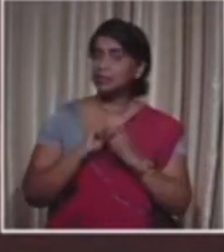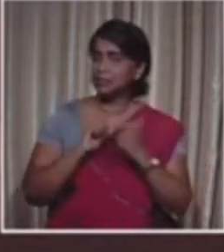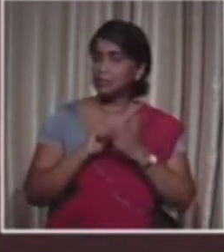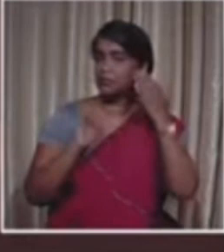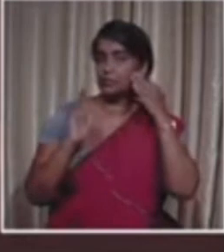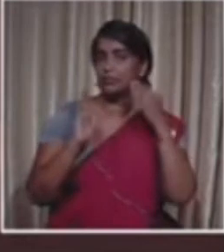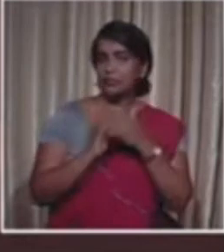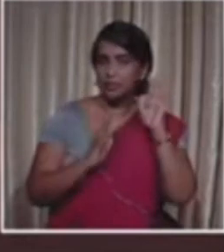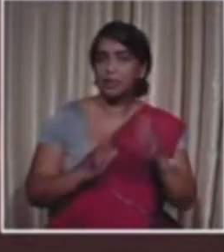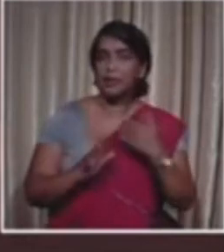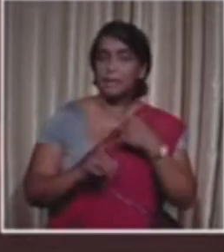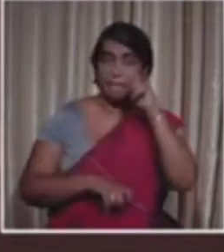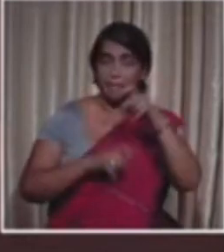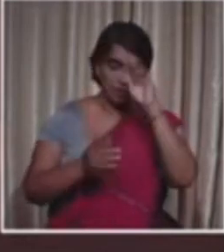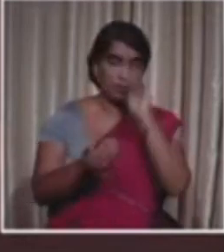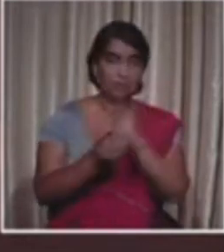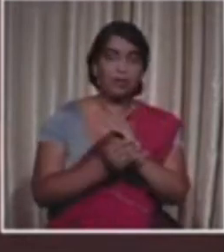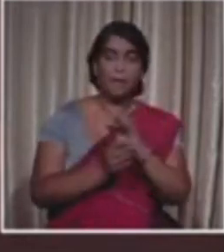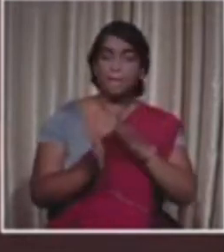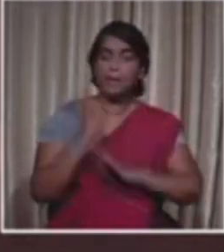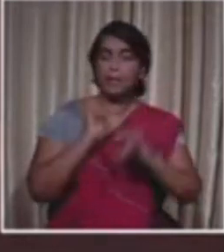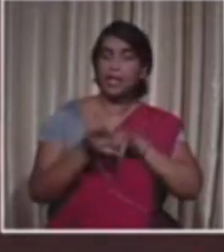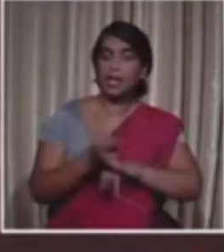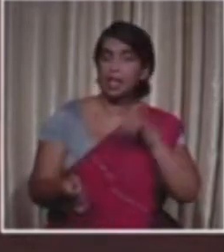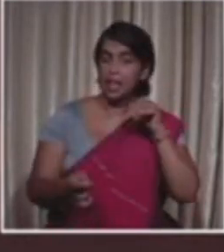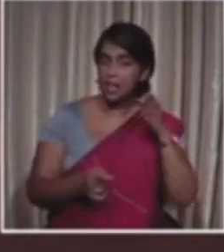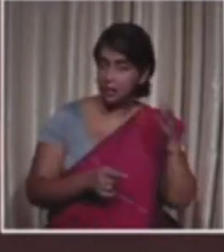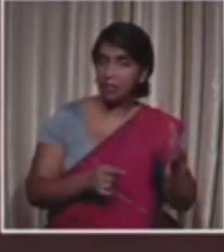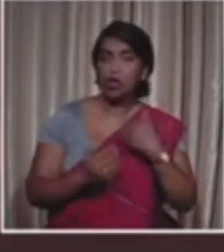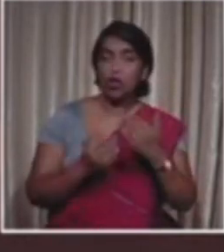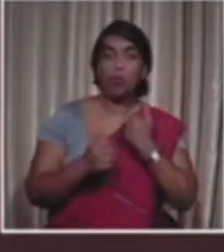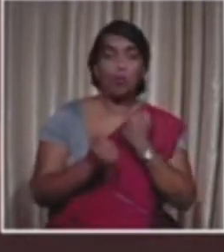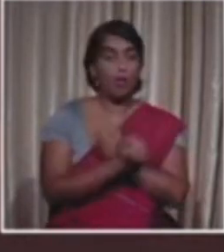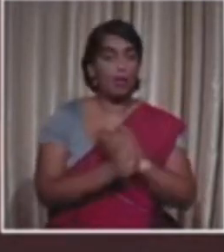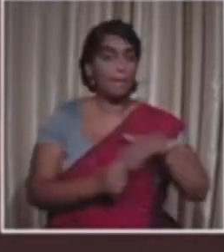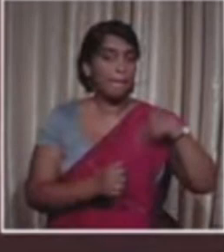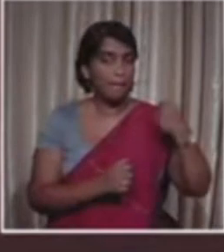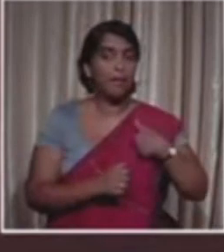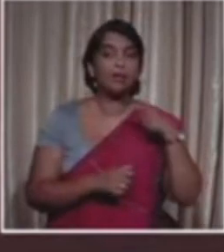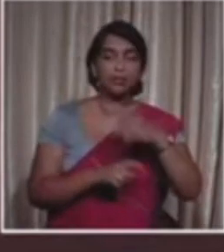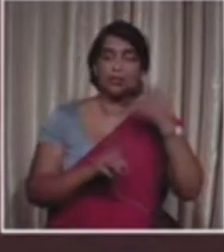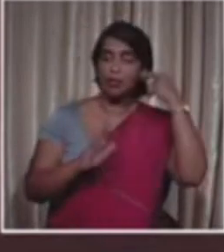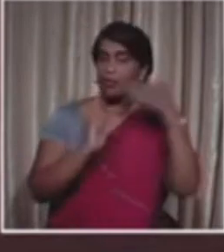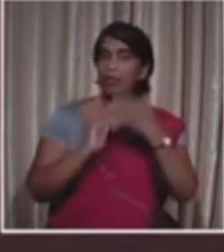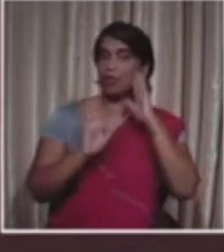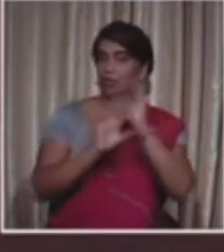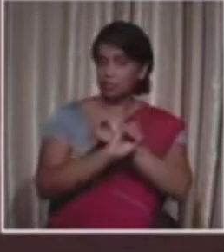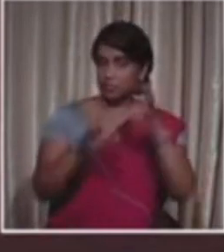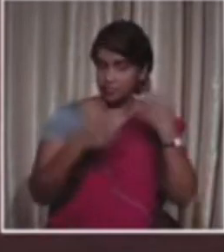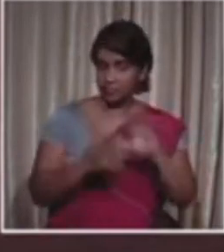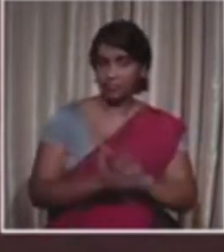වුවාම මහජන ආරක්ෂක අමාත්‍යාංශයේ ලේකම්තුමාට පොලිස්තුමාට මේ රටට පැහැදිලි කිරීමක් කළා